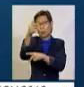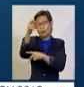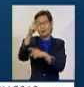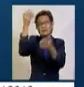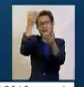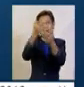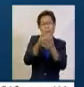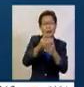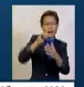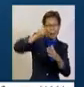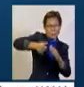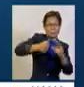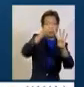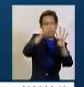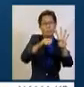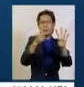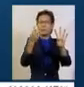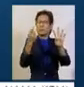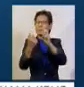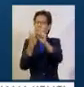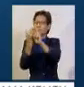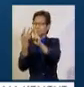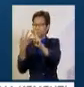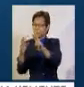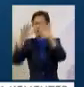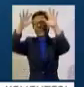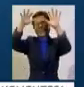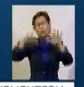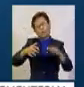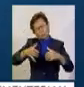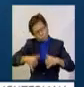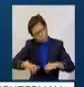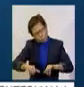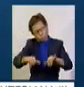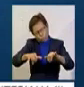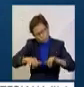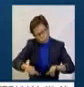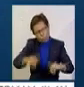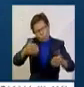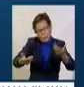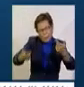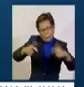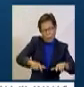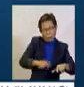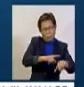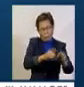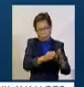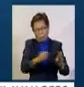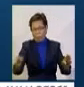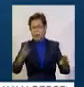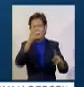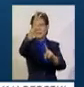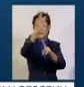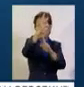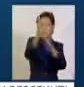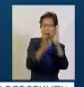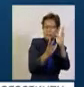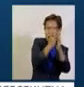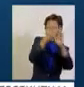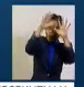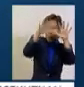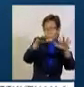esok 4 November 2018, yang mana hujan berterusan dijangkakan akan berlaku untuk tempoh 6 jam dan